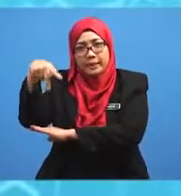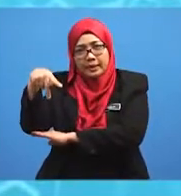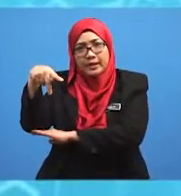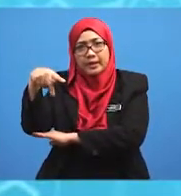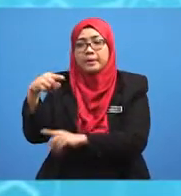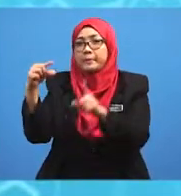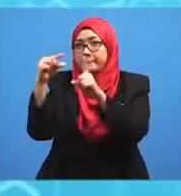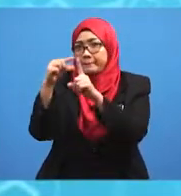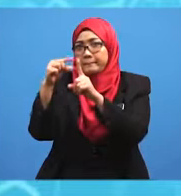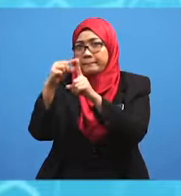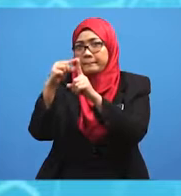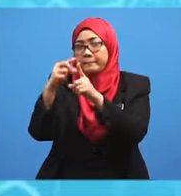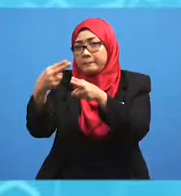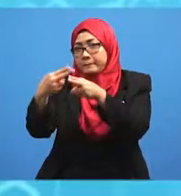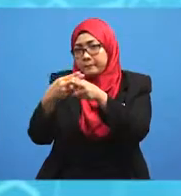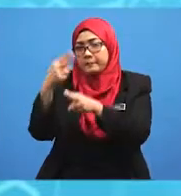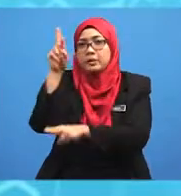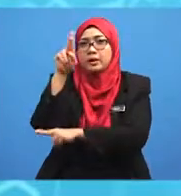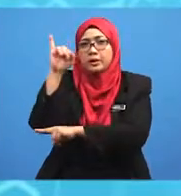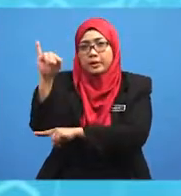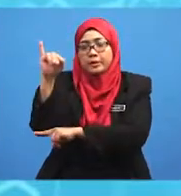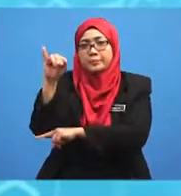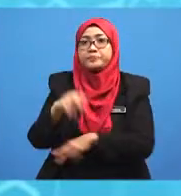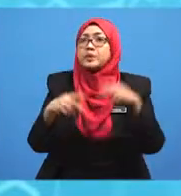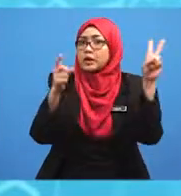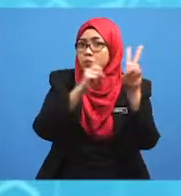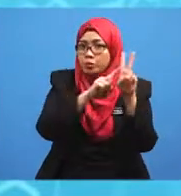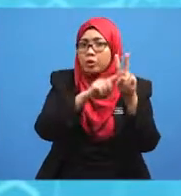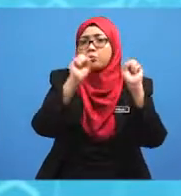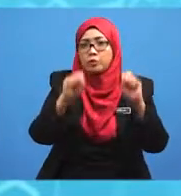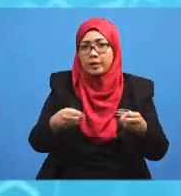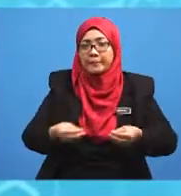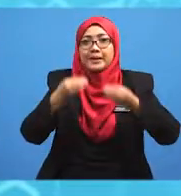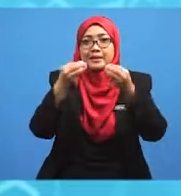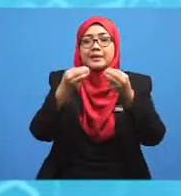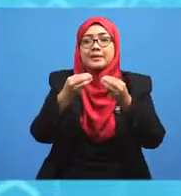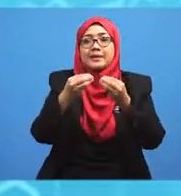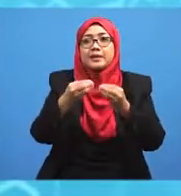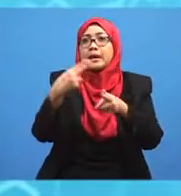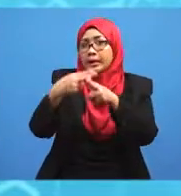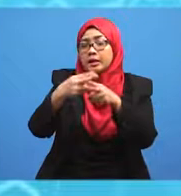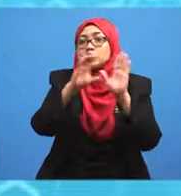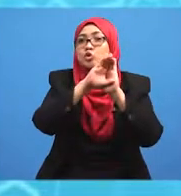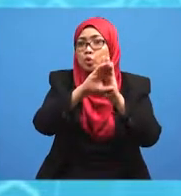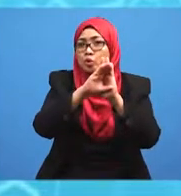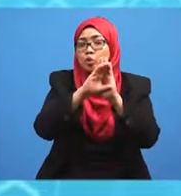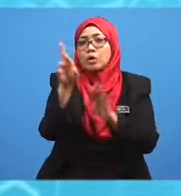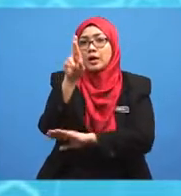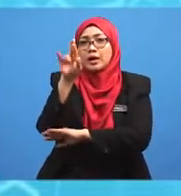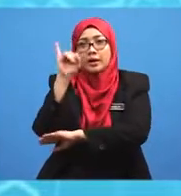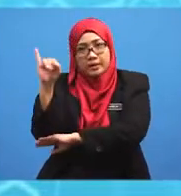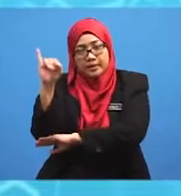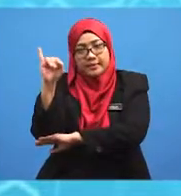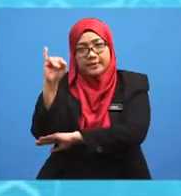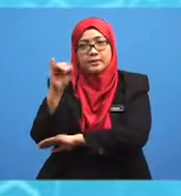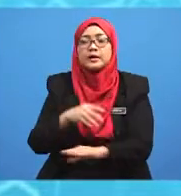Kedua, murid-murid boleh menamakan beberapa contoh radioisotop. Dan yang